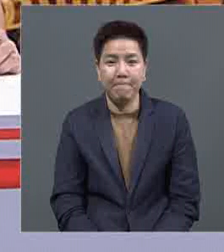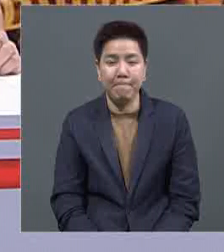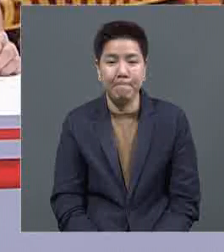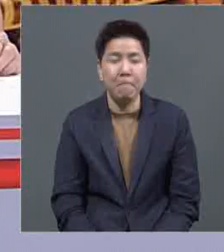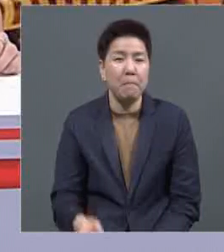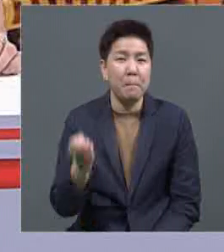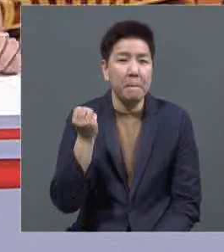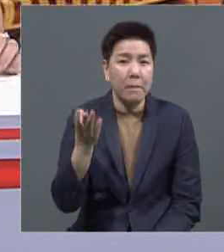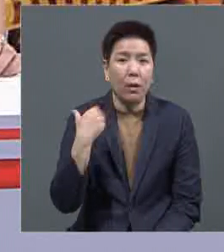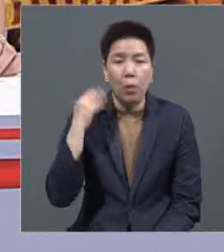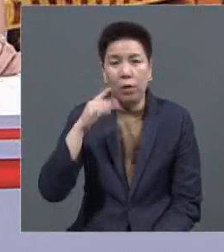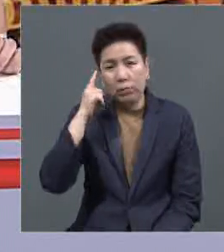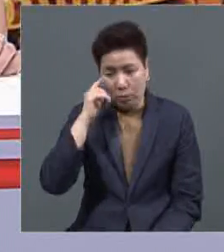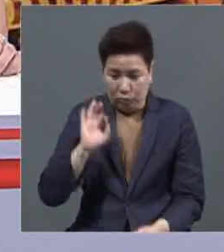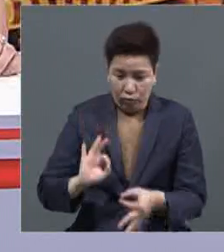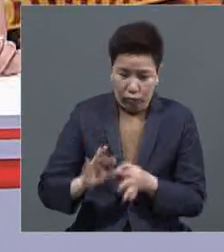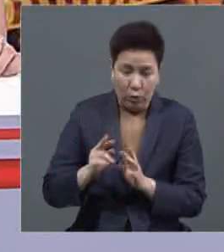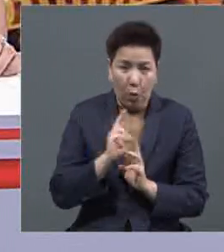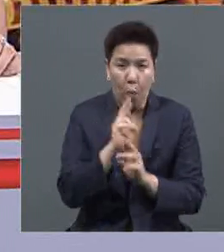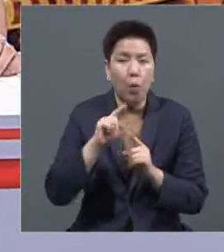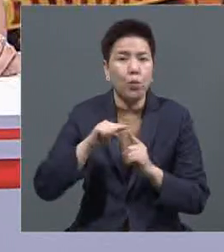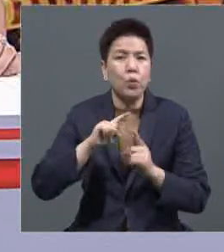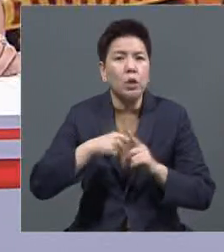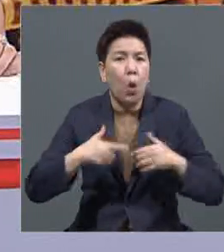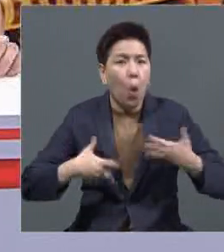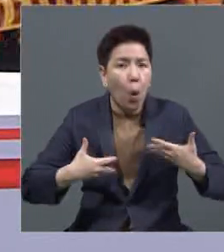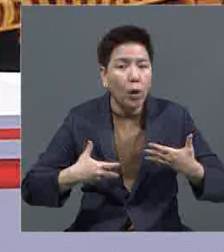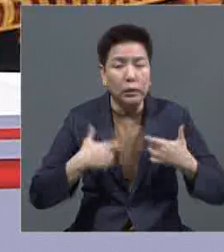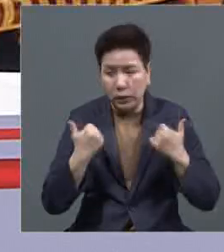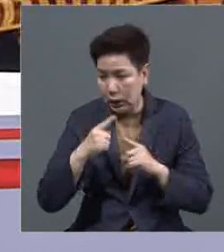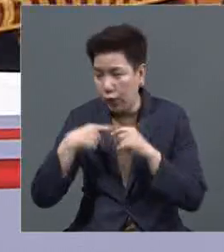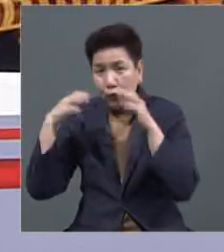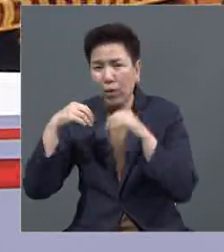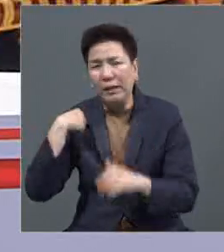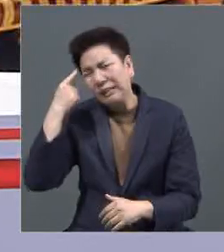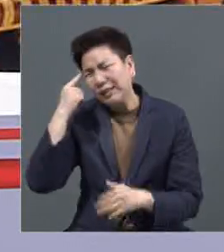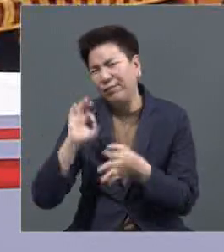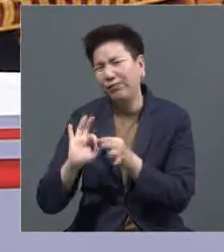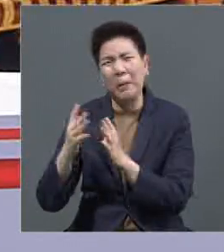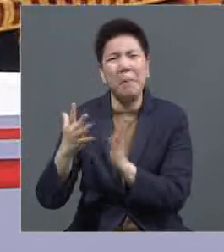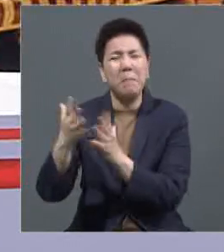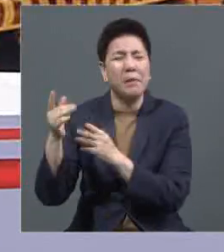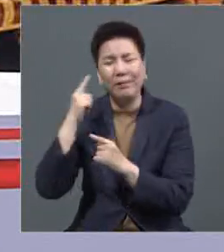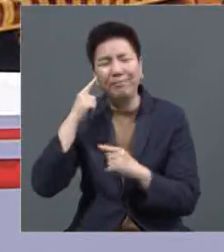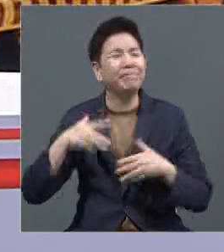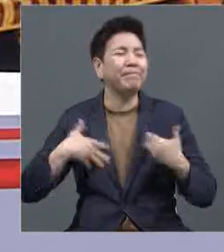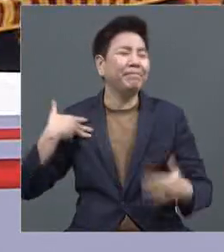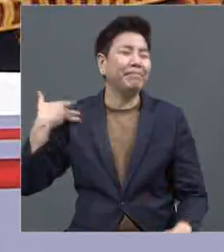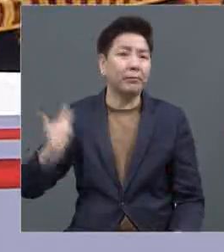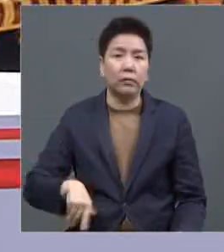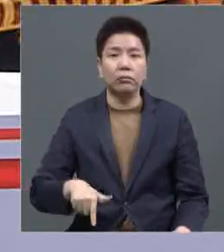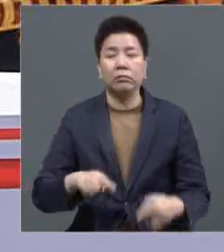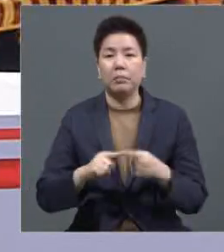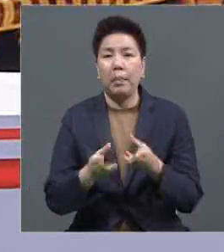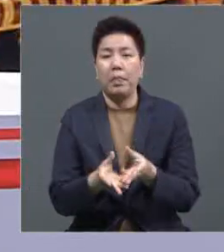คือส่วนใหญ่เนี่ยคนจะเฝ้าระวังไฟแม่้กันเยอะๆตอนฤดูร้อนใช่มั้ยแล้วพอฤดูฝนเนี่ยก็คิดว่าเหมือนกับเบาใจลงอ่ะมันมี